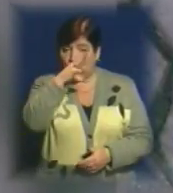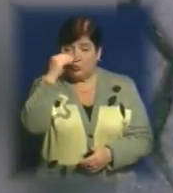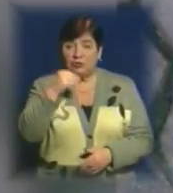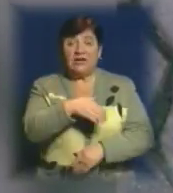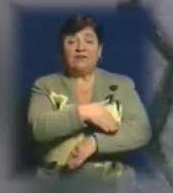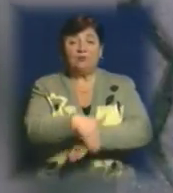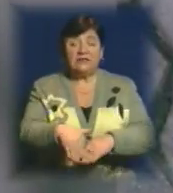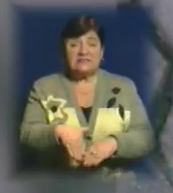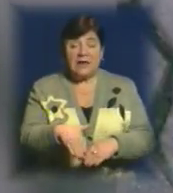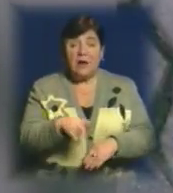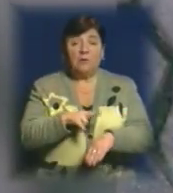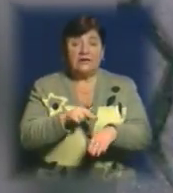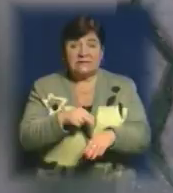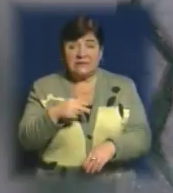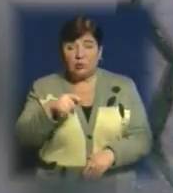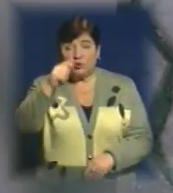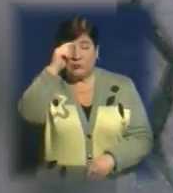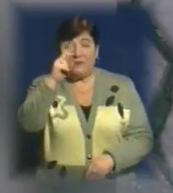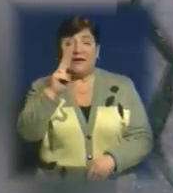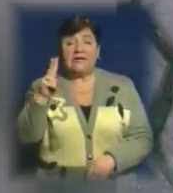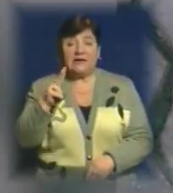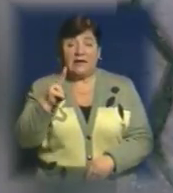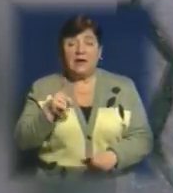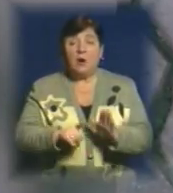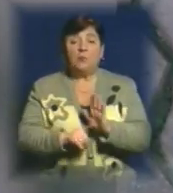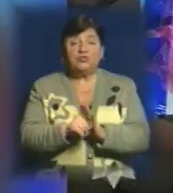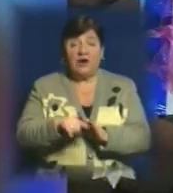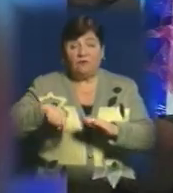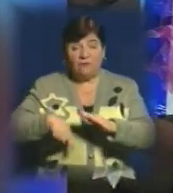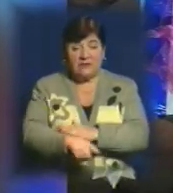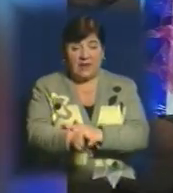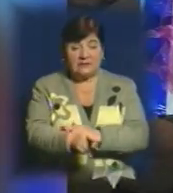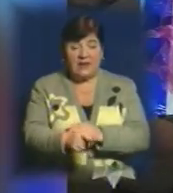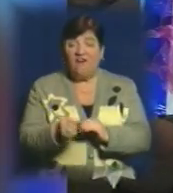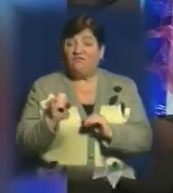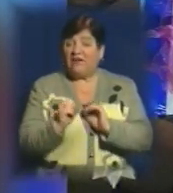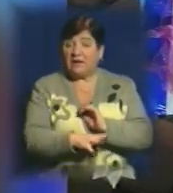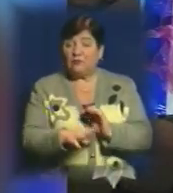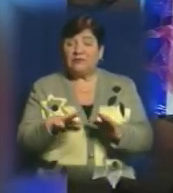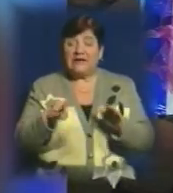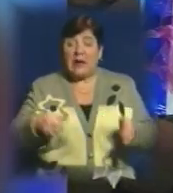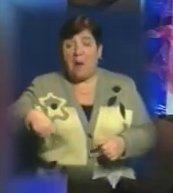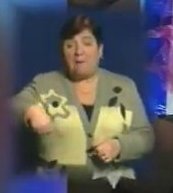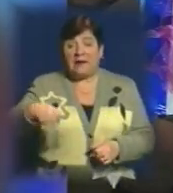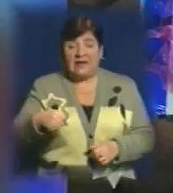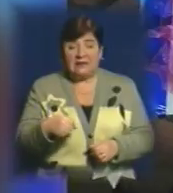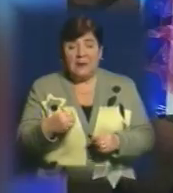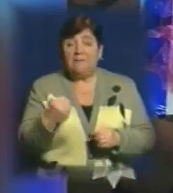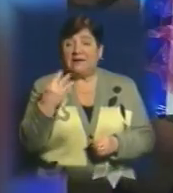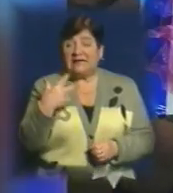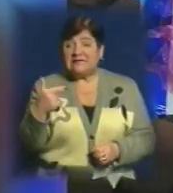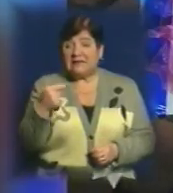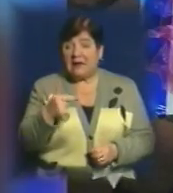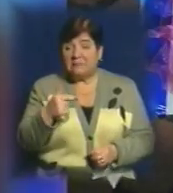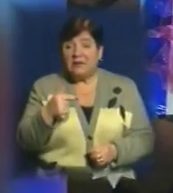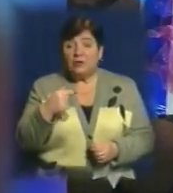вулиці Тлехаса поліцейські помітили чоловіка, який почав втікати. Він спробував викинути пакет, в якому було близько 15 грамів речовини, схожої